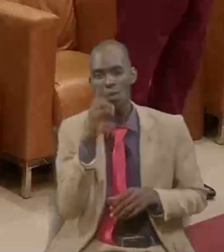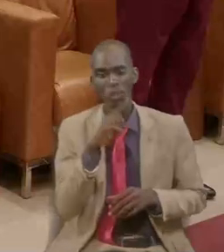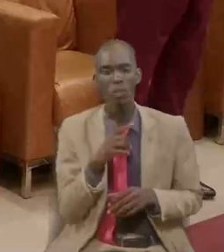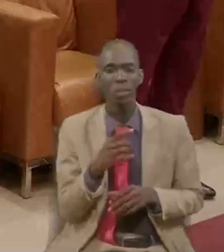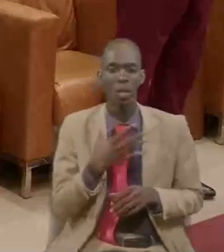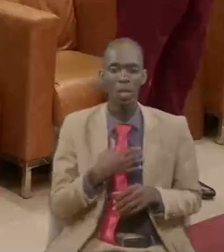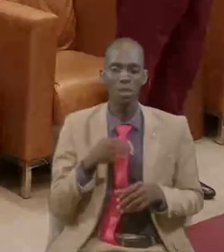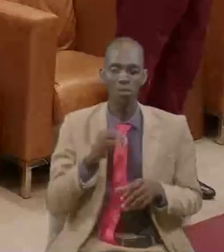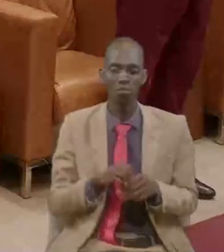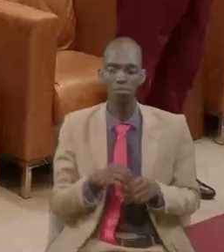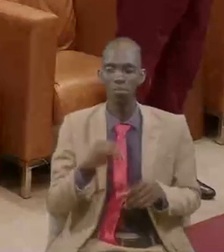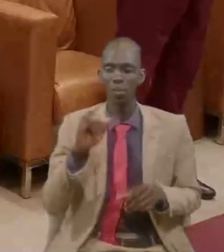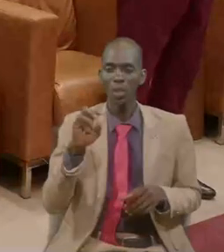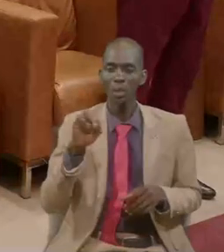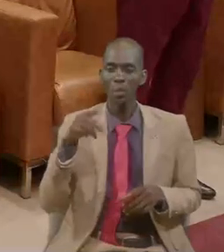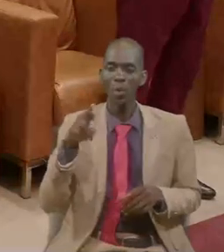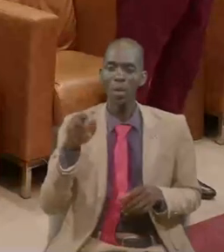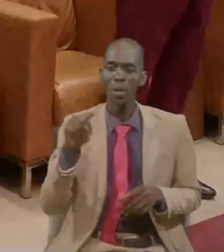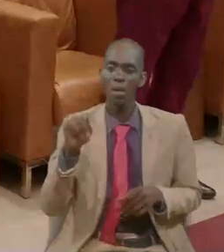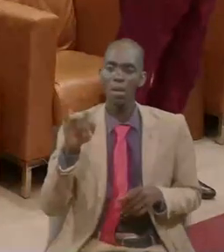partialité, sans mener votre vie